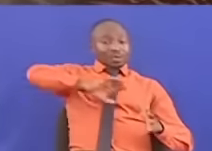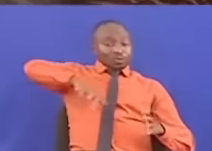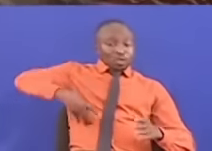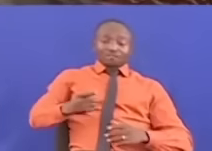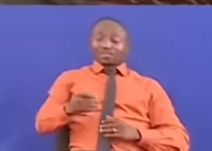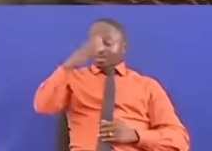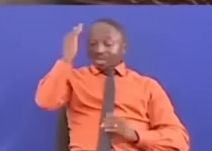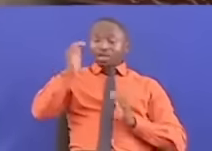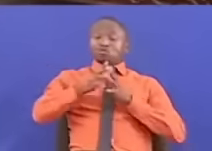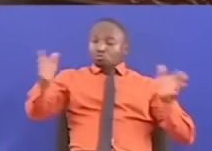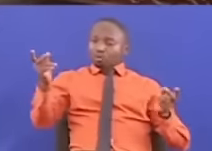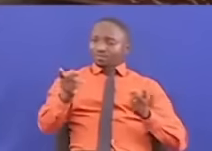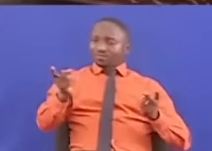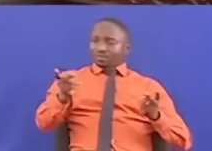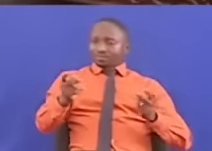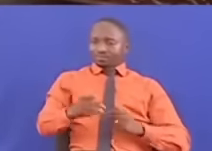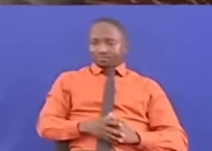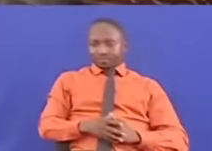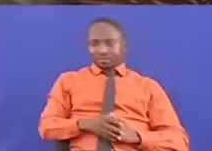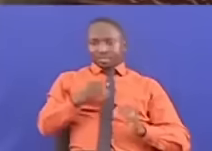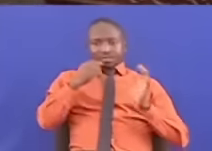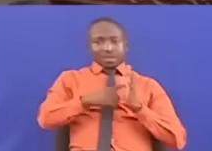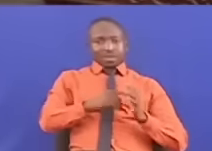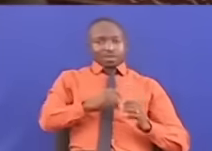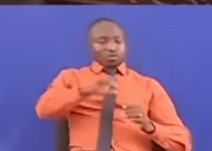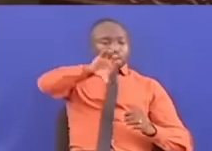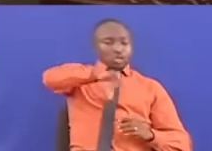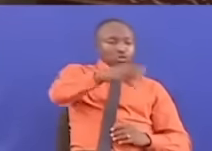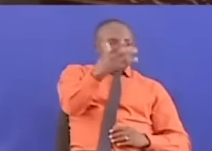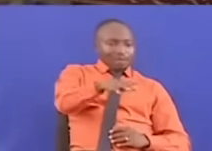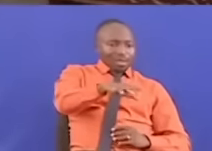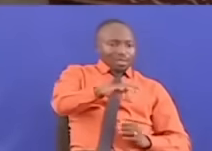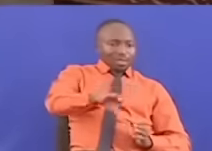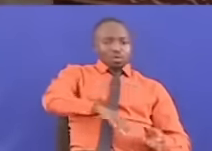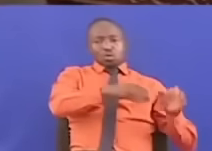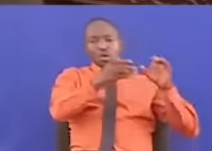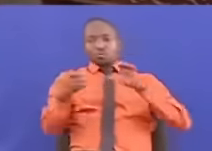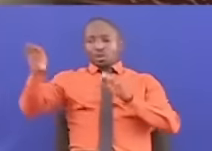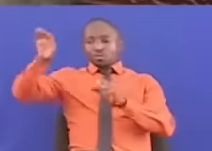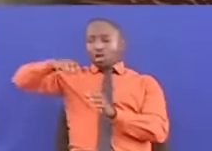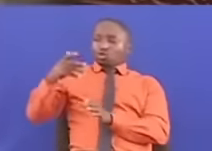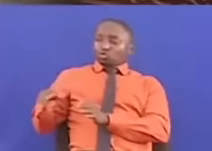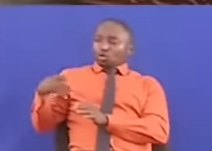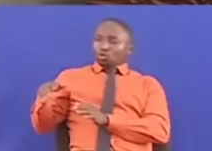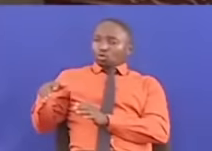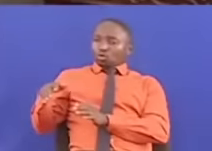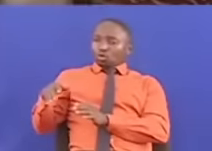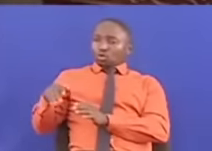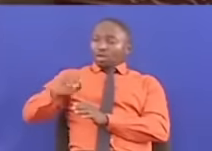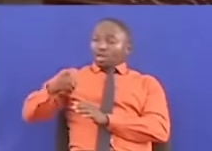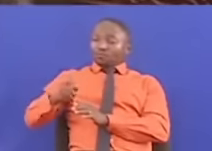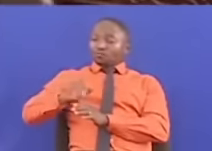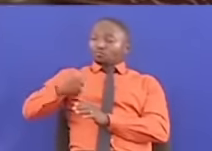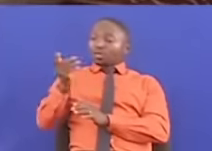umma imek kuwa sana v maake kot majek kenyon wako wa kushu